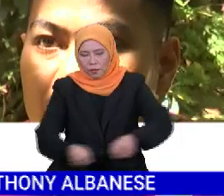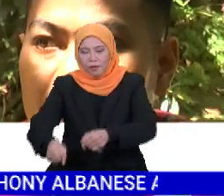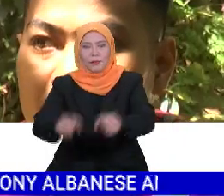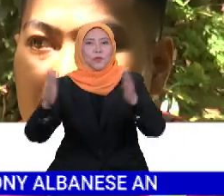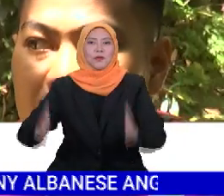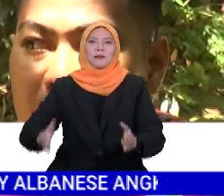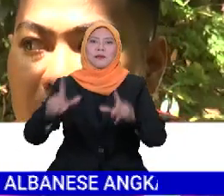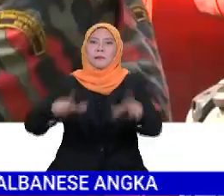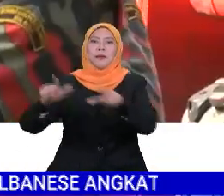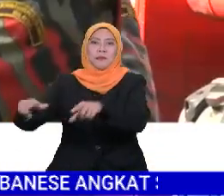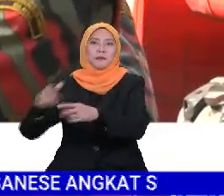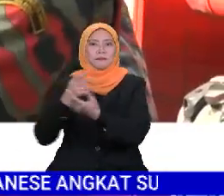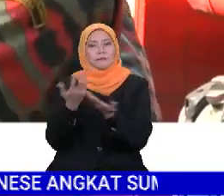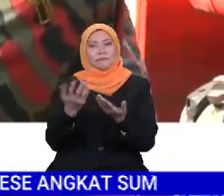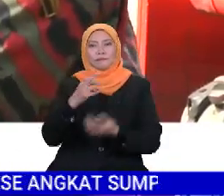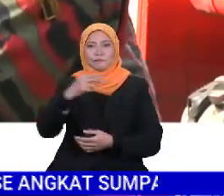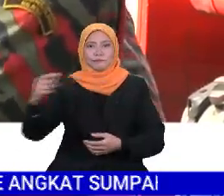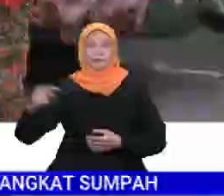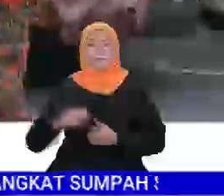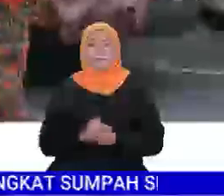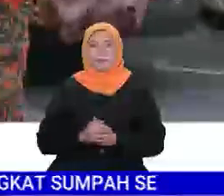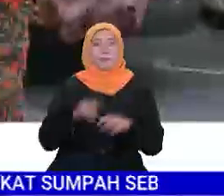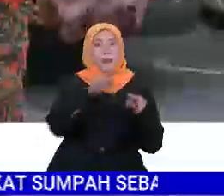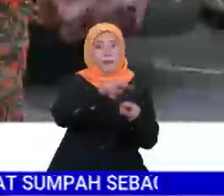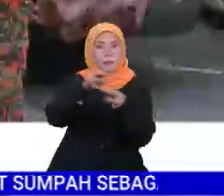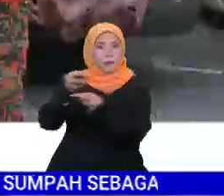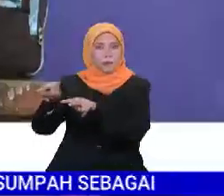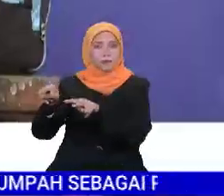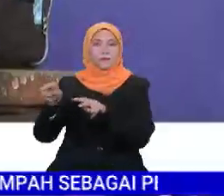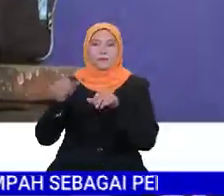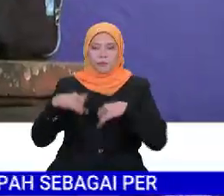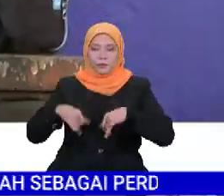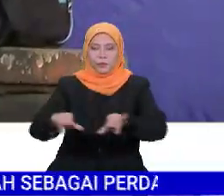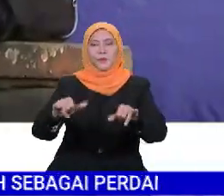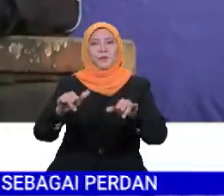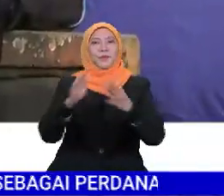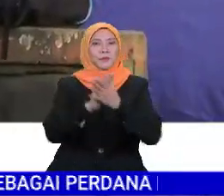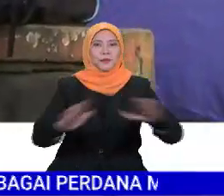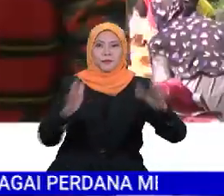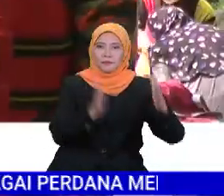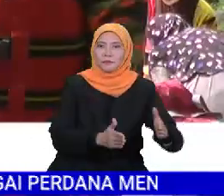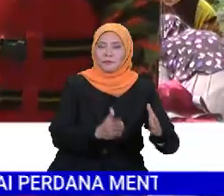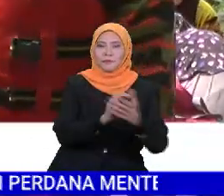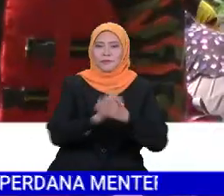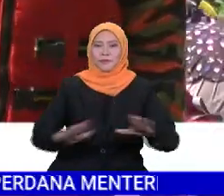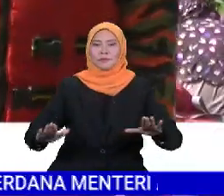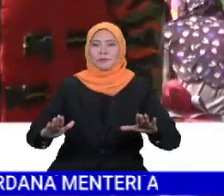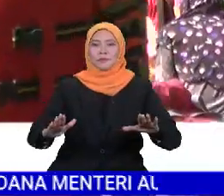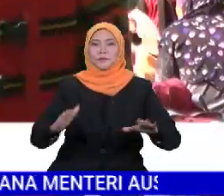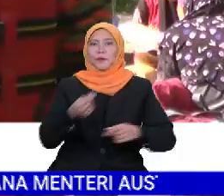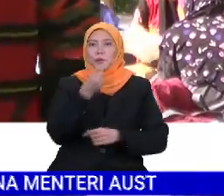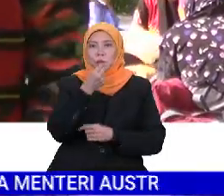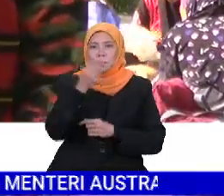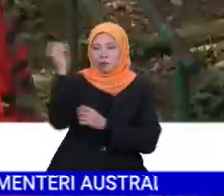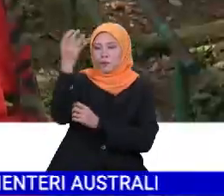berkelah. Pemantauan berterusan juga dilakukan pihak berkuasa, termasuk menyediakan kelengkapan siren